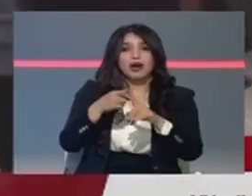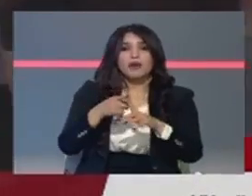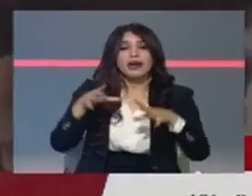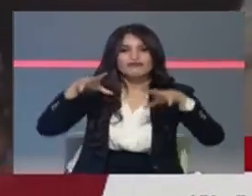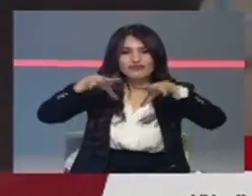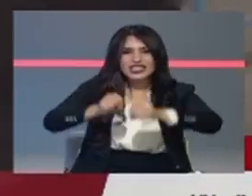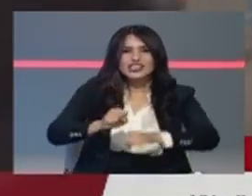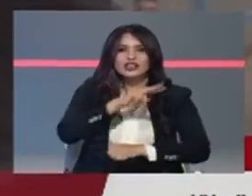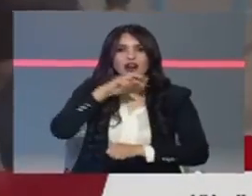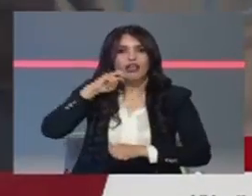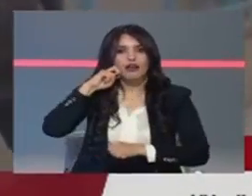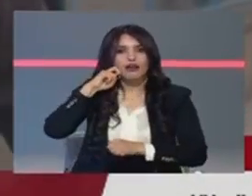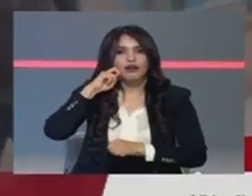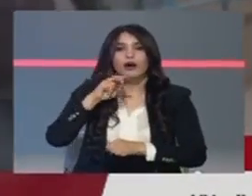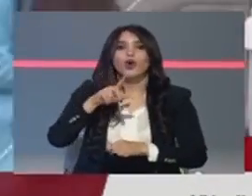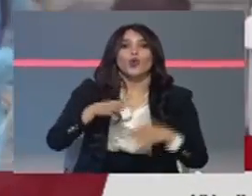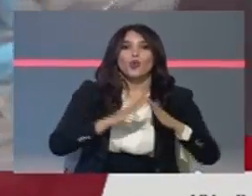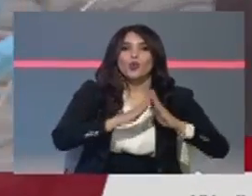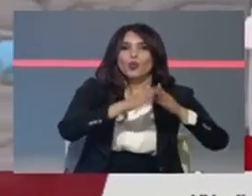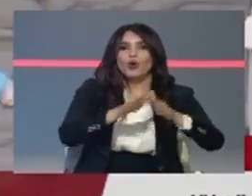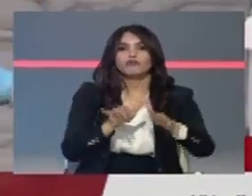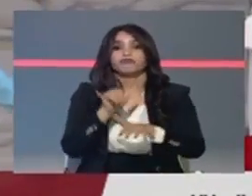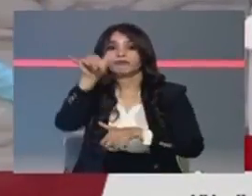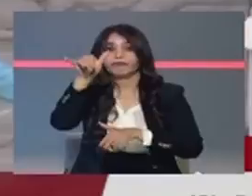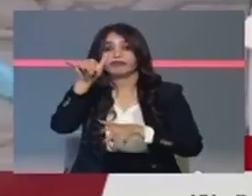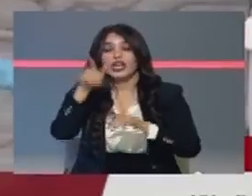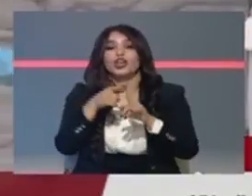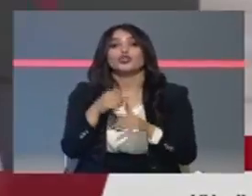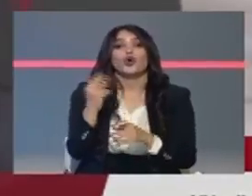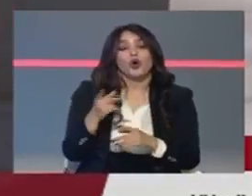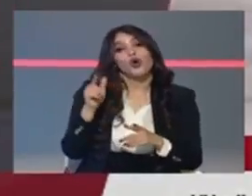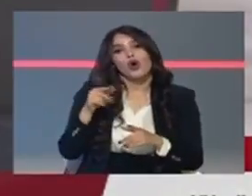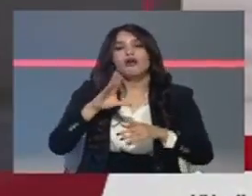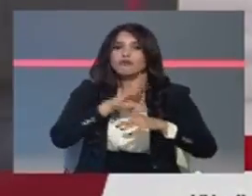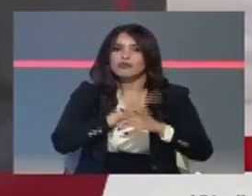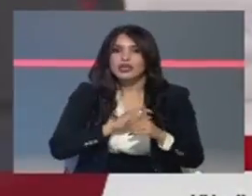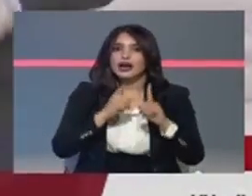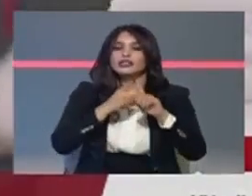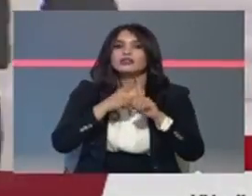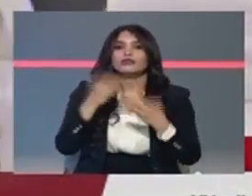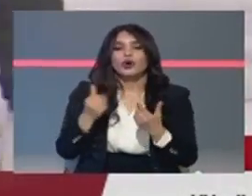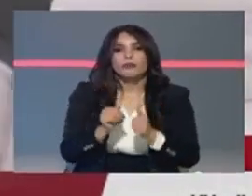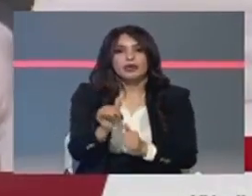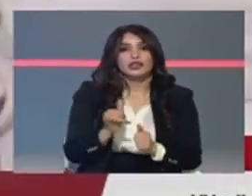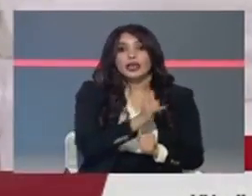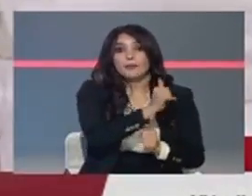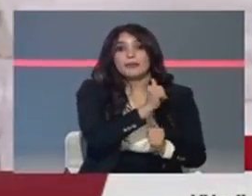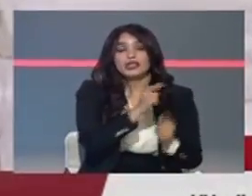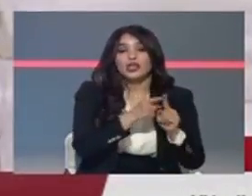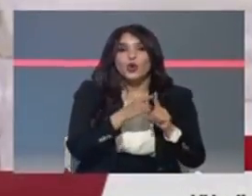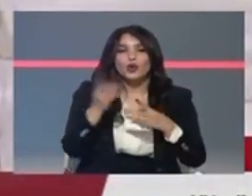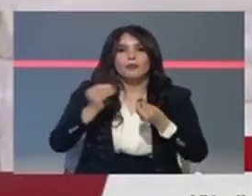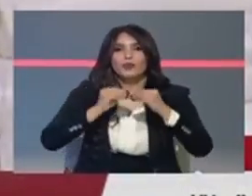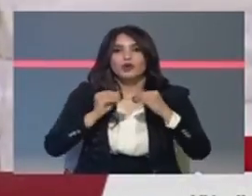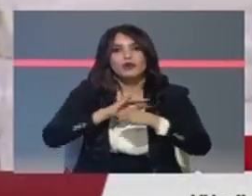المحتل الإسرائيلي برا وبحرا وجوا، وحتى لا يبقى القطاع منعزلا ومعزولا ويئن تحت وطأة